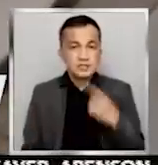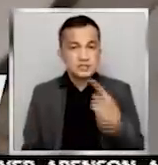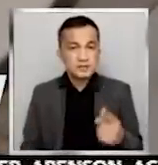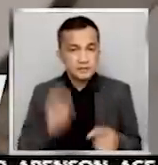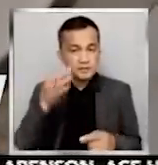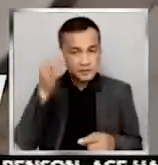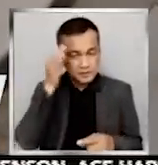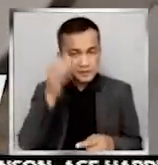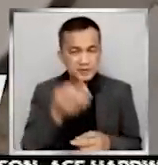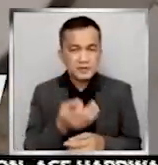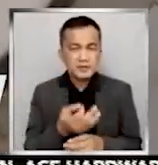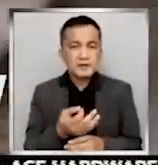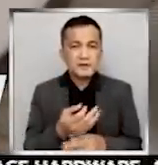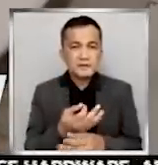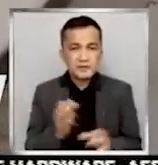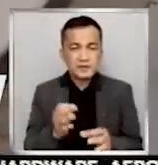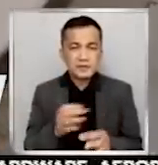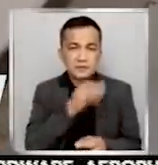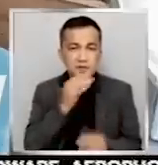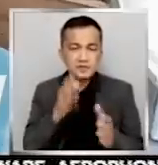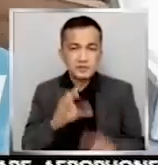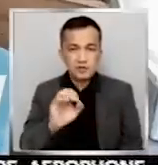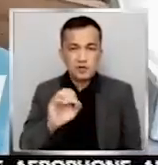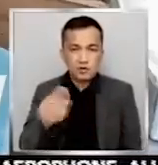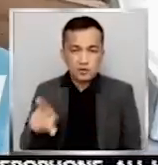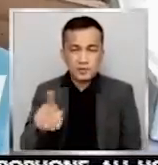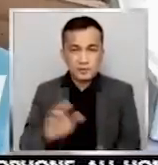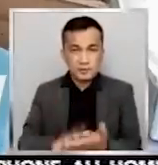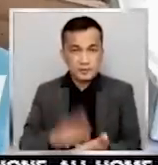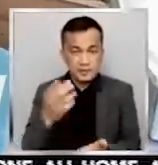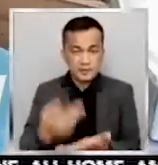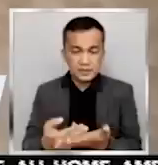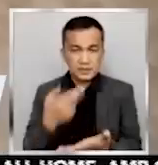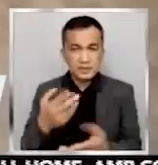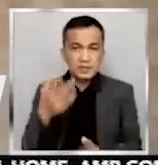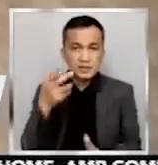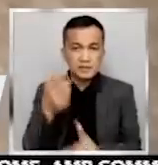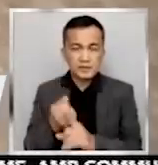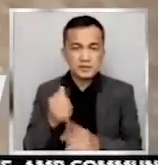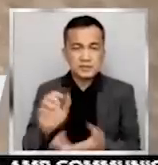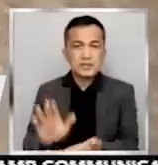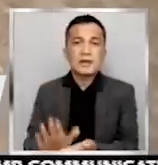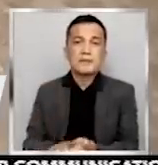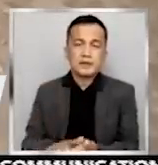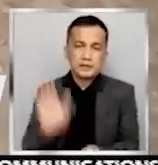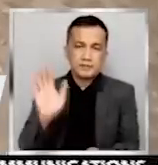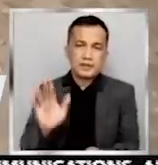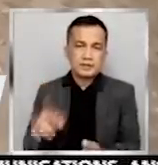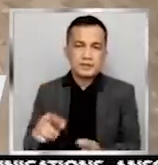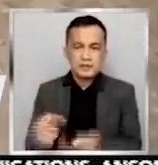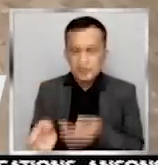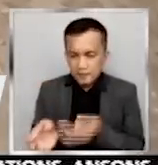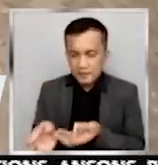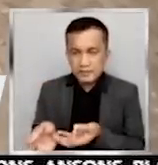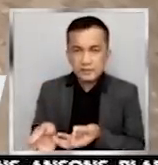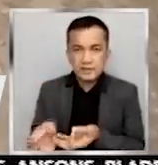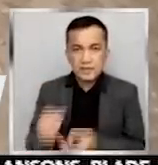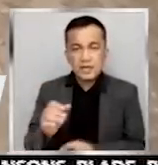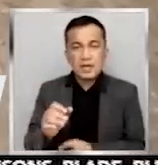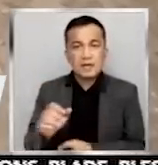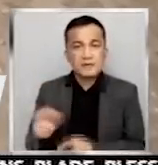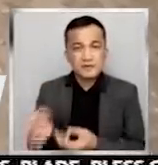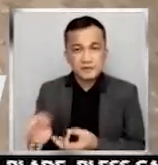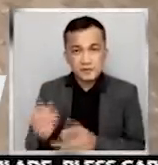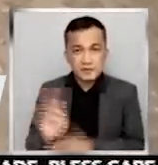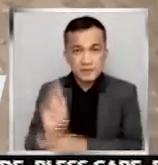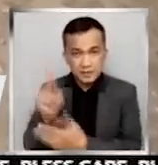Farmers Cooperatives, ang pagmahal ng bigas ay epekto ng pagmahal ng fertilizer o abono. Sabi naman